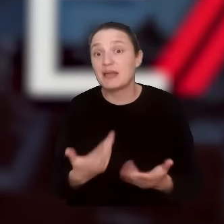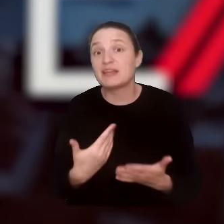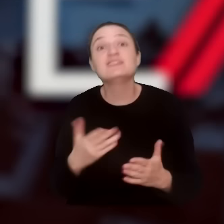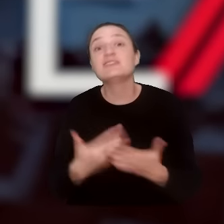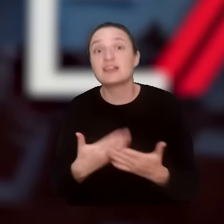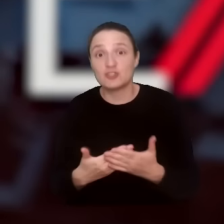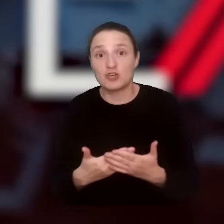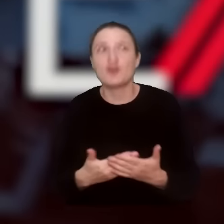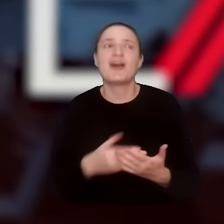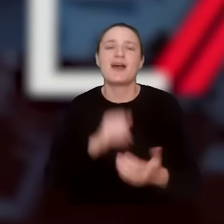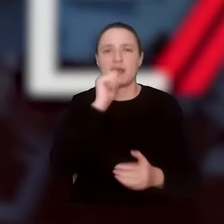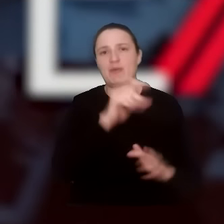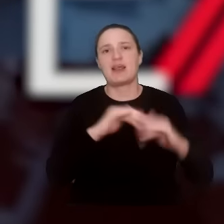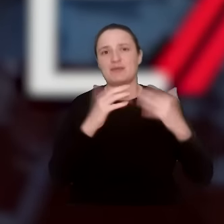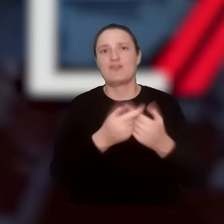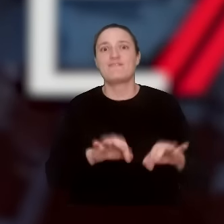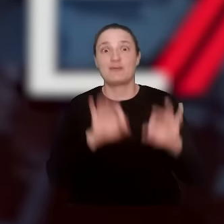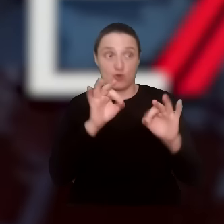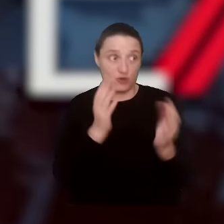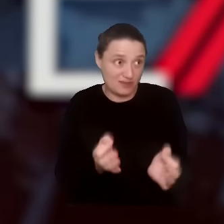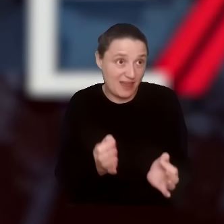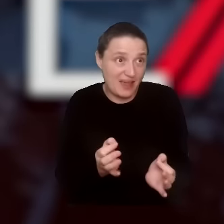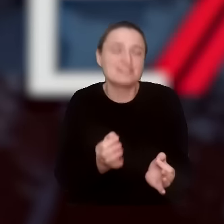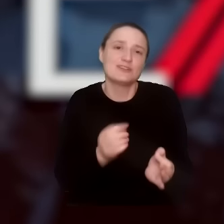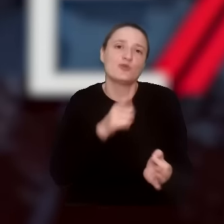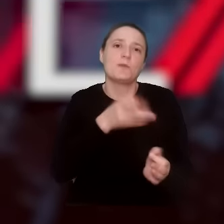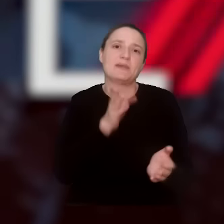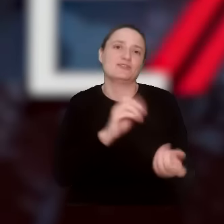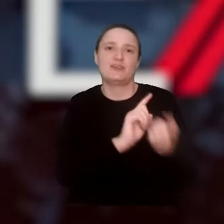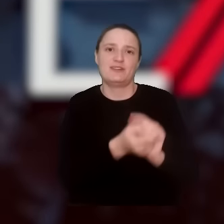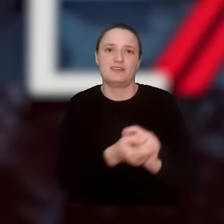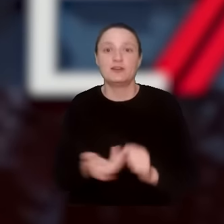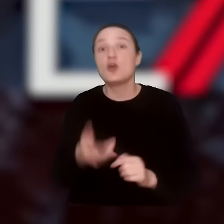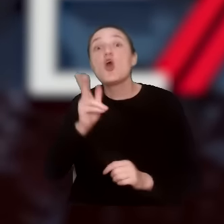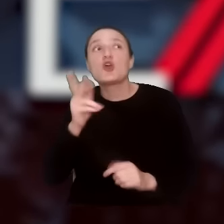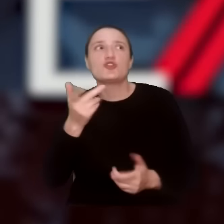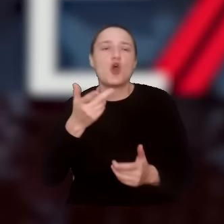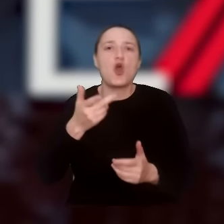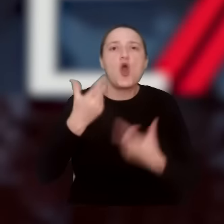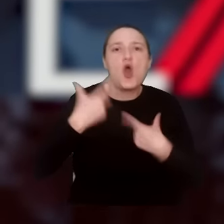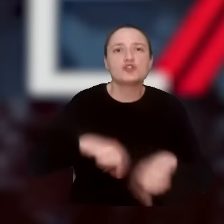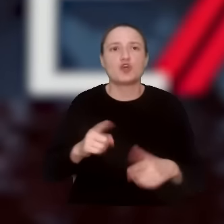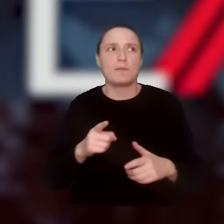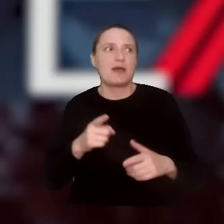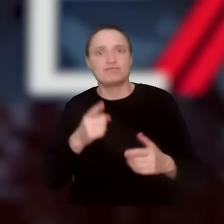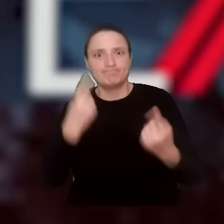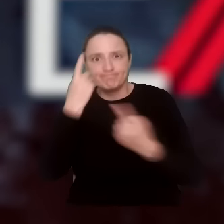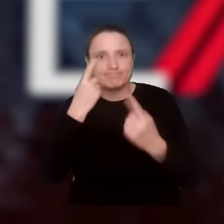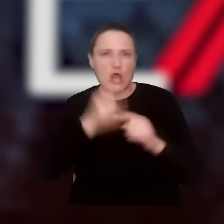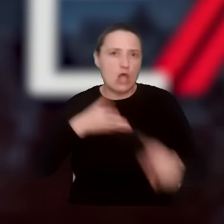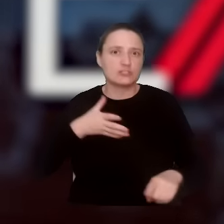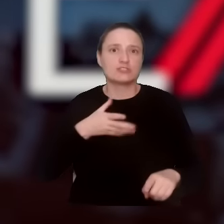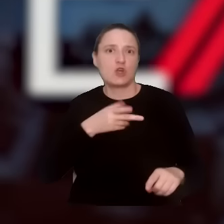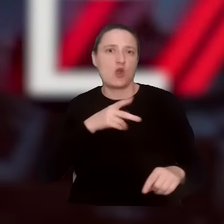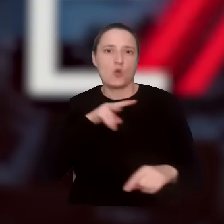Parlamentu Europejskiego. Tutaj Donald Tusk obrał inną strategię. Najbardziej kontrowersyjne nazwiska mają nie pojawić się na listach wyborczych. Czy